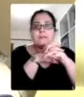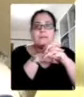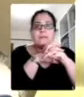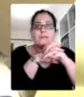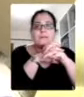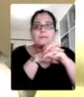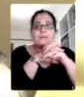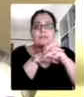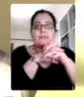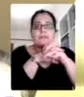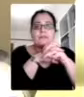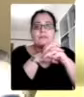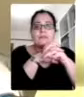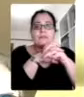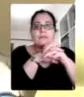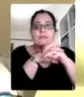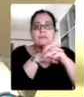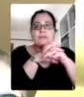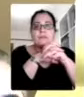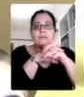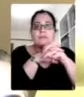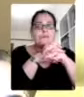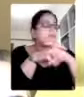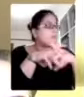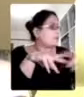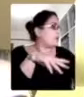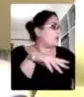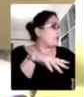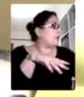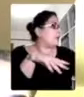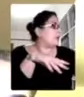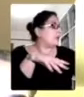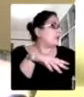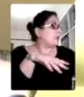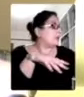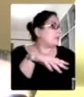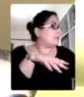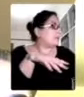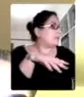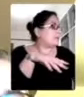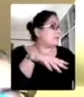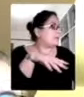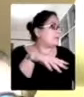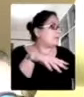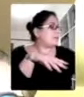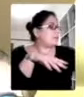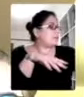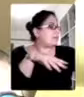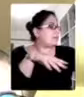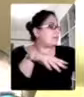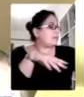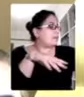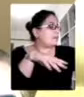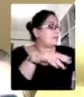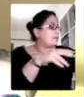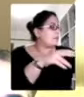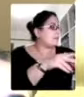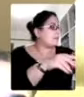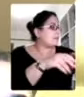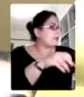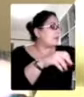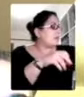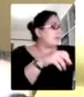ikisinden de muhteşem içen şeyler çıkar ama bu oranıdır yani. Ben şimdiye kadar tahmin ediyorum en çok sattığım pipo benim Golden